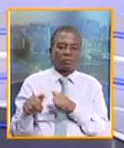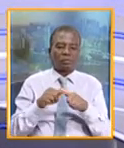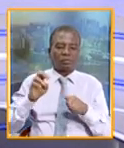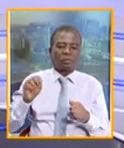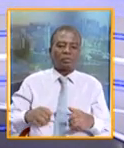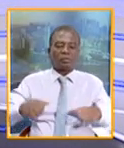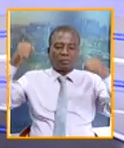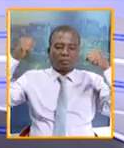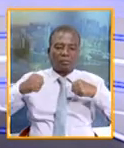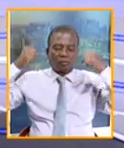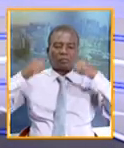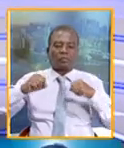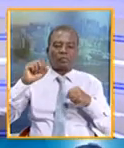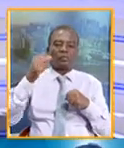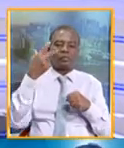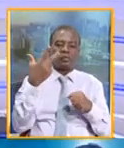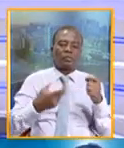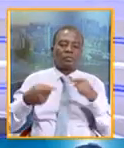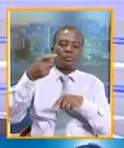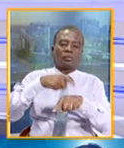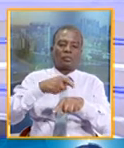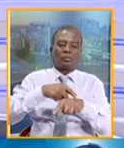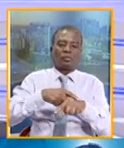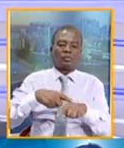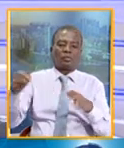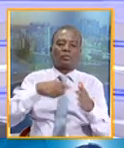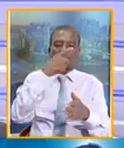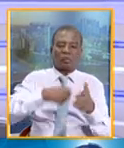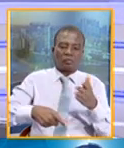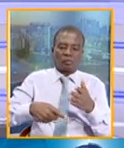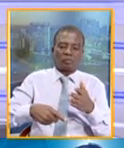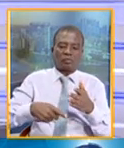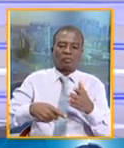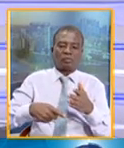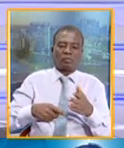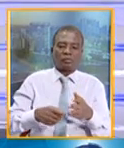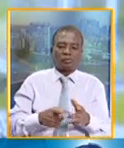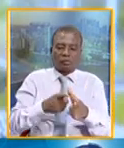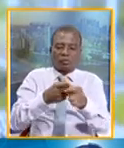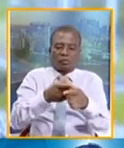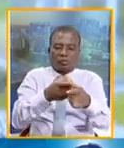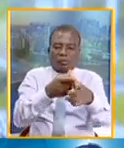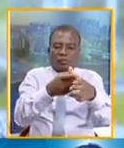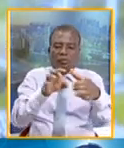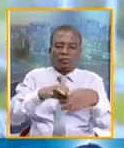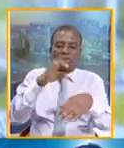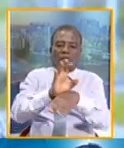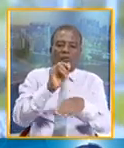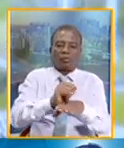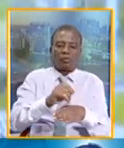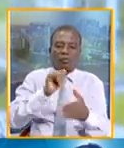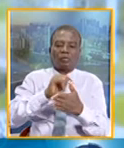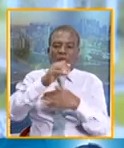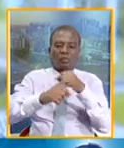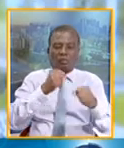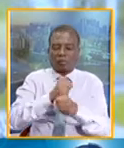L'actualité sportive dans ce 13h, marquée par l'annulation de l'édition 2020 du marathon de Côte d'Ivoire. Le 15 novembre de cette année, il n'y aura donc